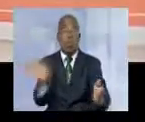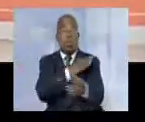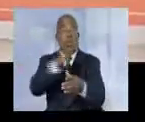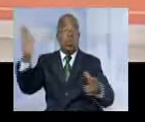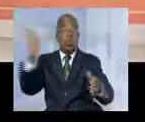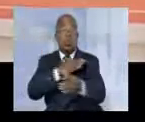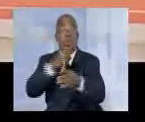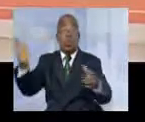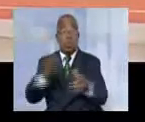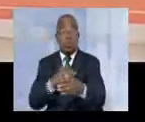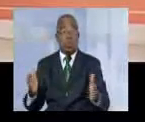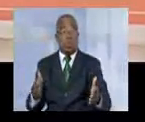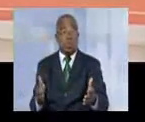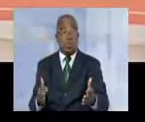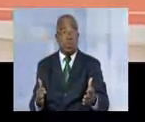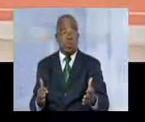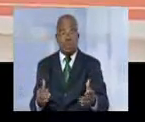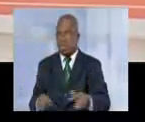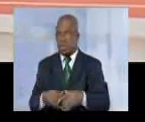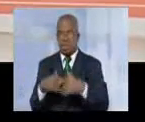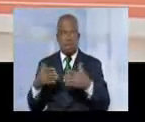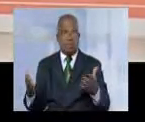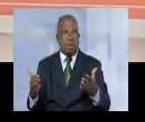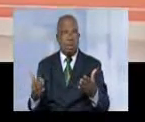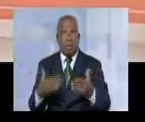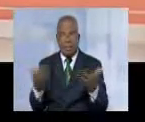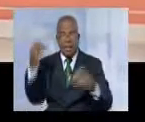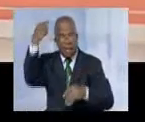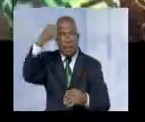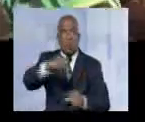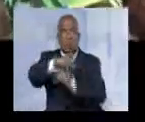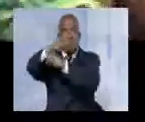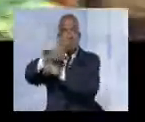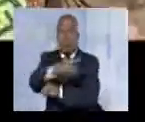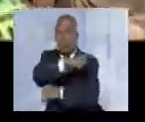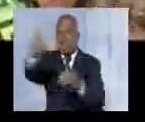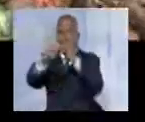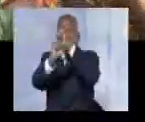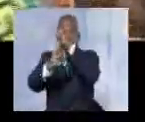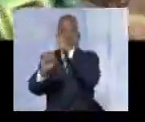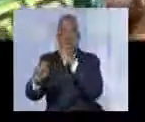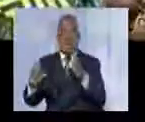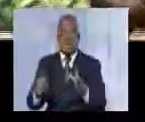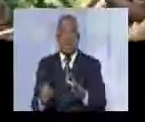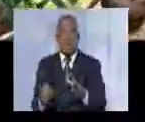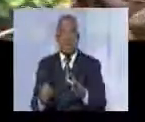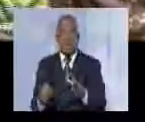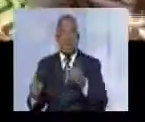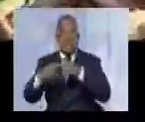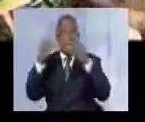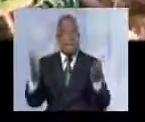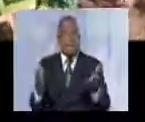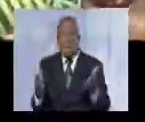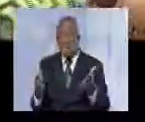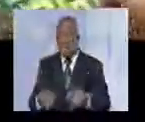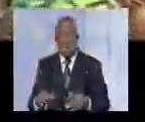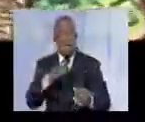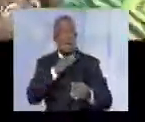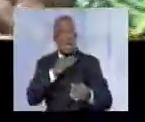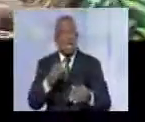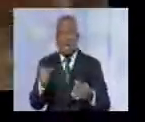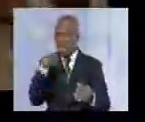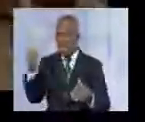ne lâchera pas prise, même après les résultats définitifs, les candidats élus ou non, qui auront utilisé frauduleusement les